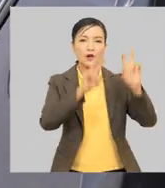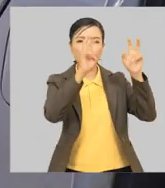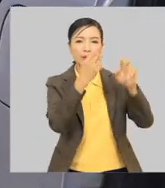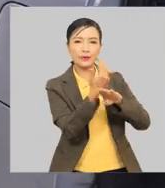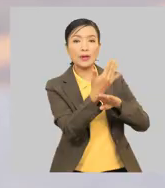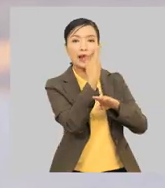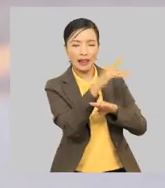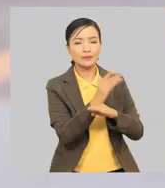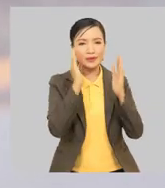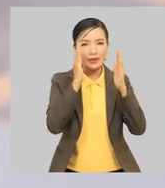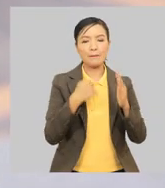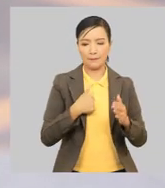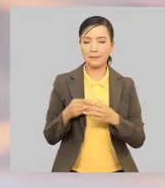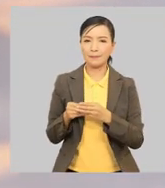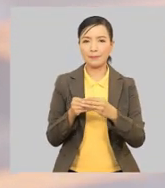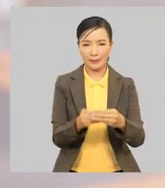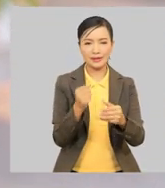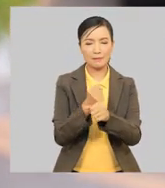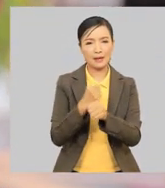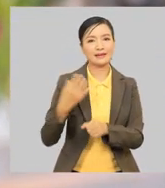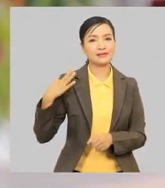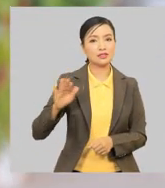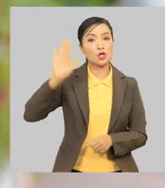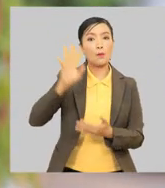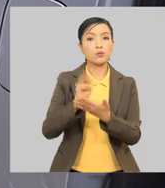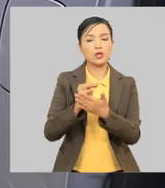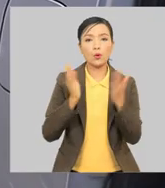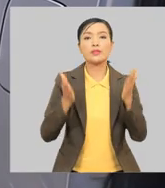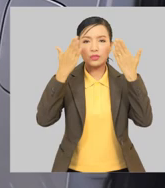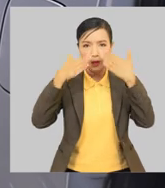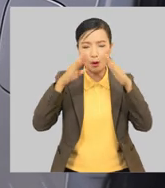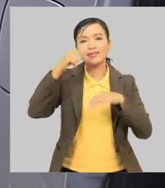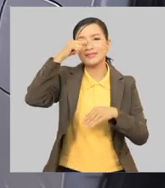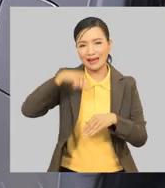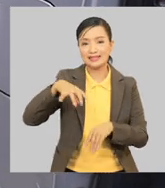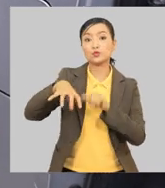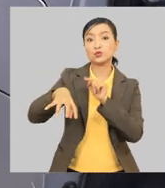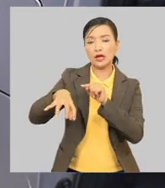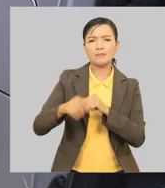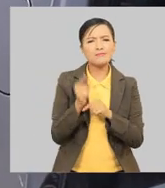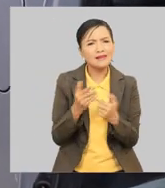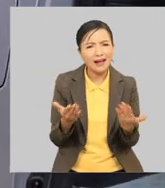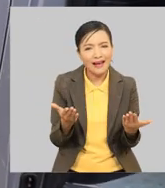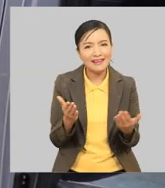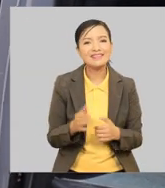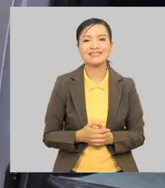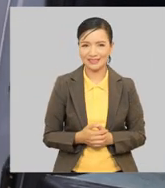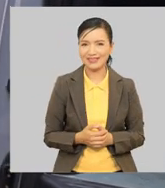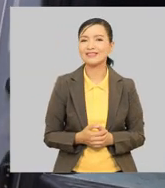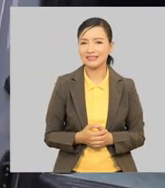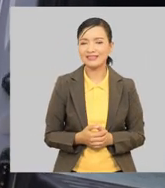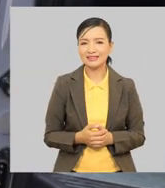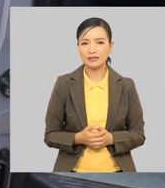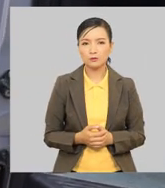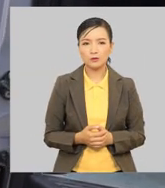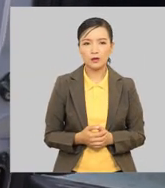รายการนะครับชมพู่ก็ตั้งใจที่จะพาผมไปทำงานจิตอาสาที่มูลนิธิคนตาบอดไทยนะครับแต่ว่าจะเป็นอย่างไรนี่ก็ต้องตาม